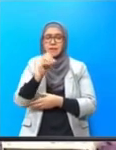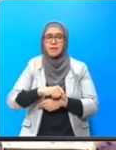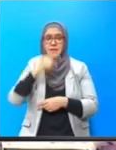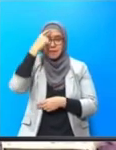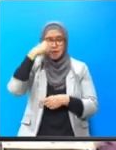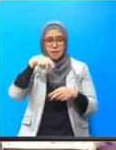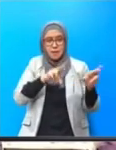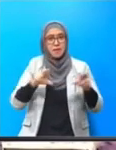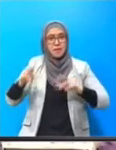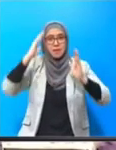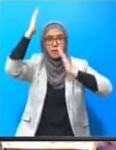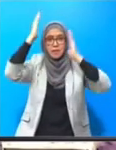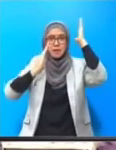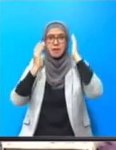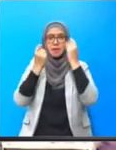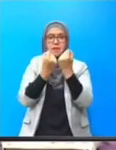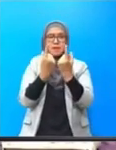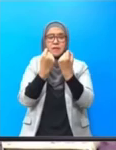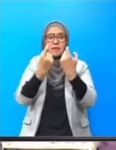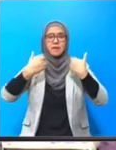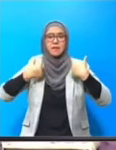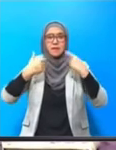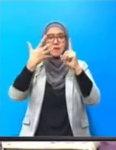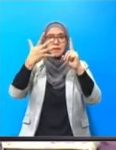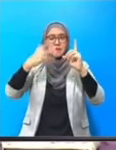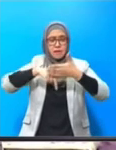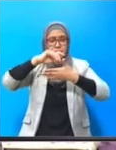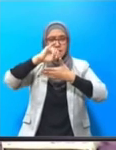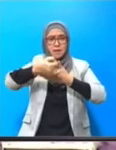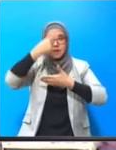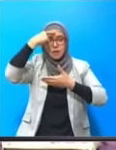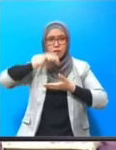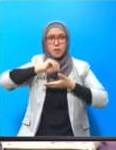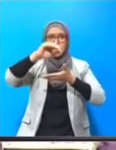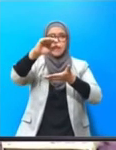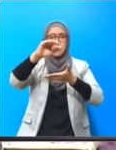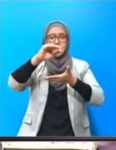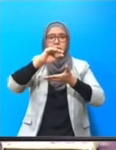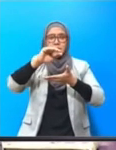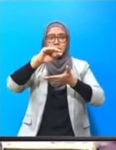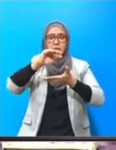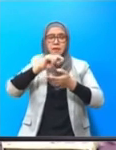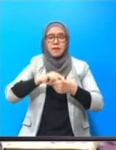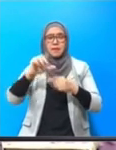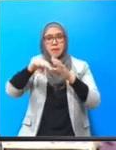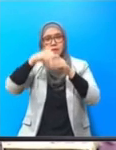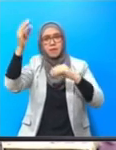ke-11 ada 15 projek untuk bekalan air luar bandar,